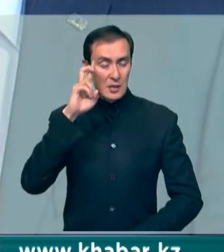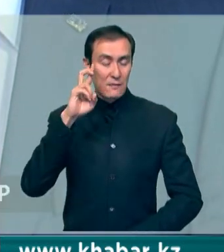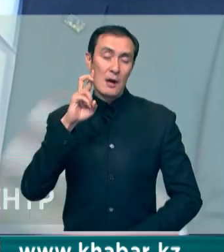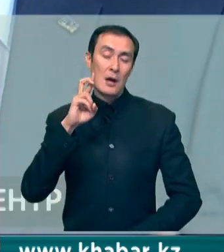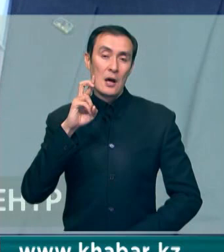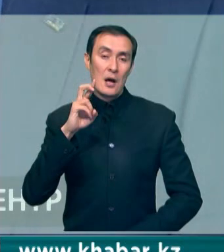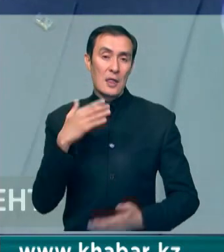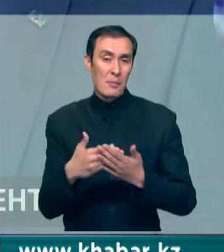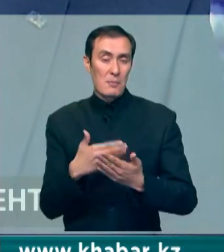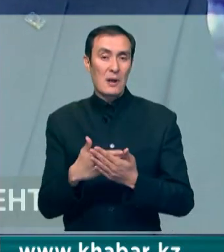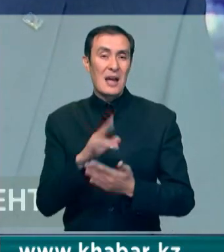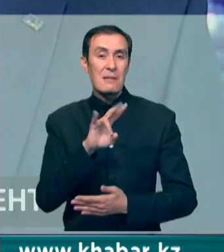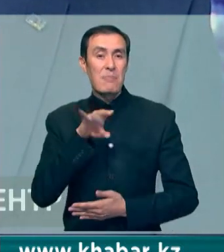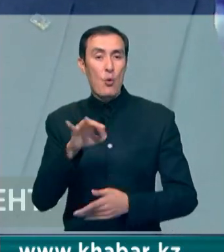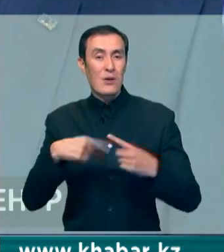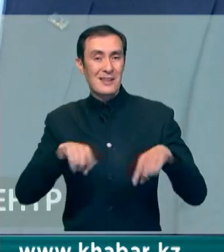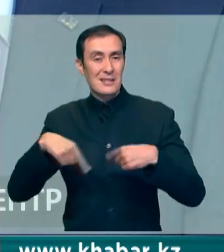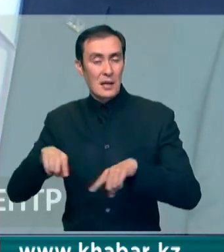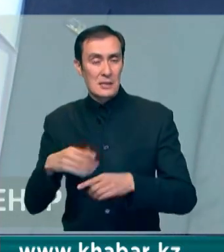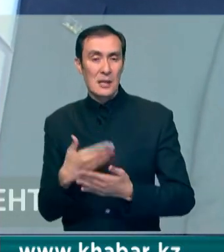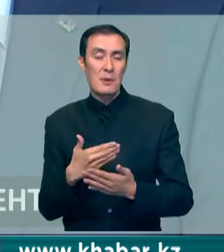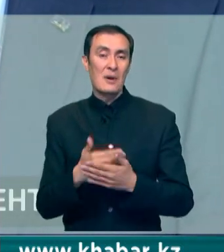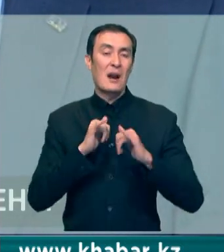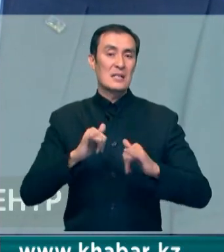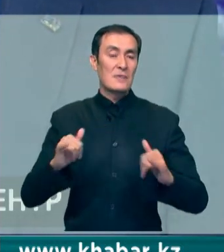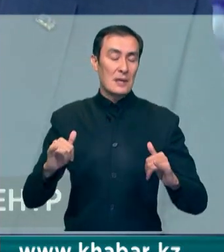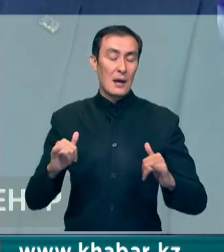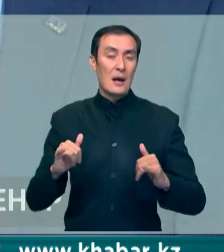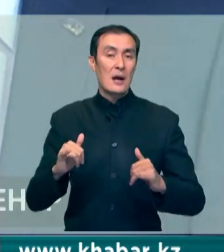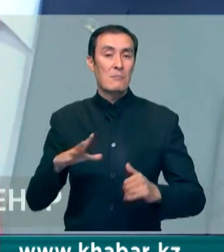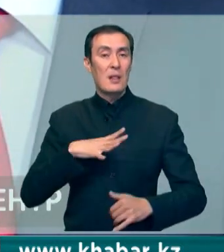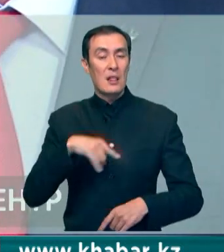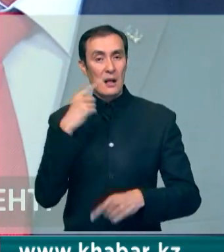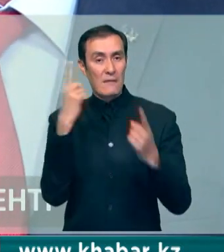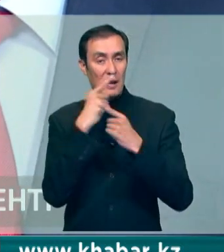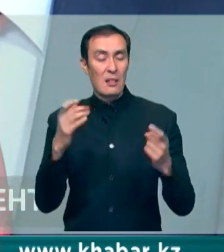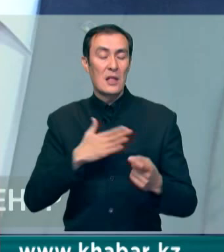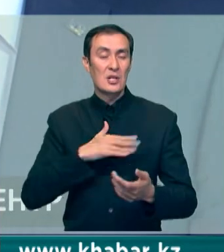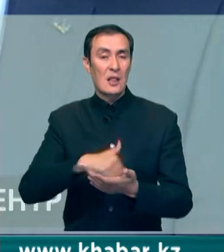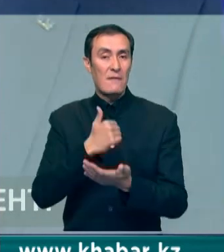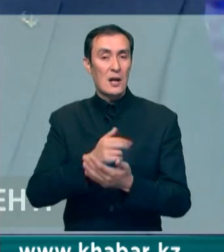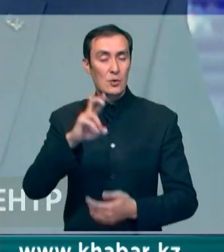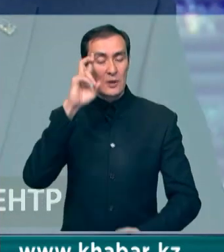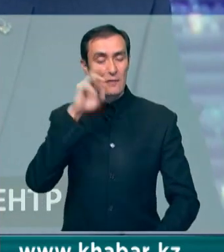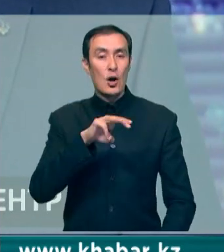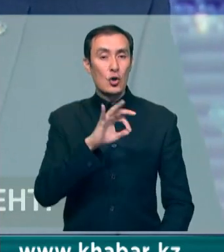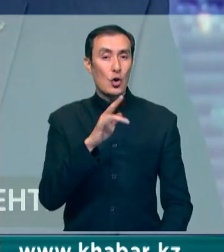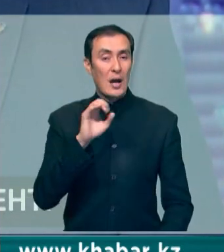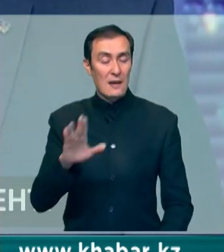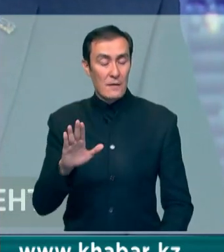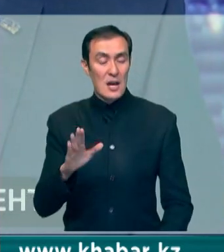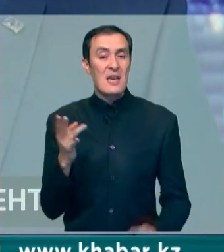частность неправительственной организации развития их как отметил отметил наш президент кассовых жумар имеют столько